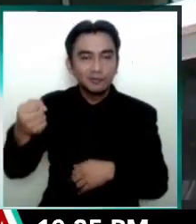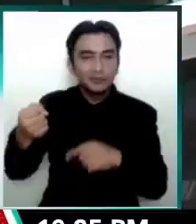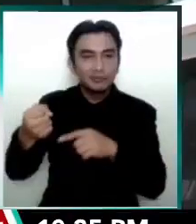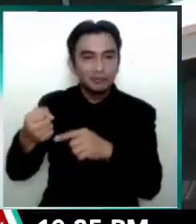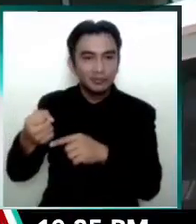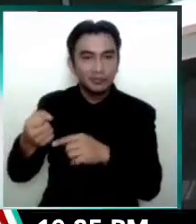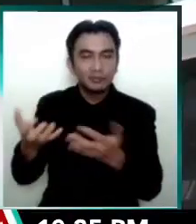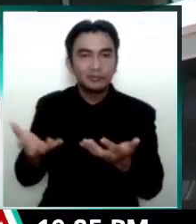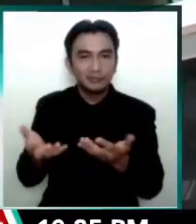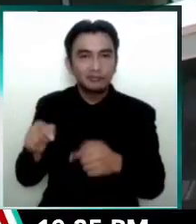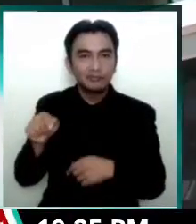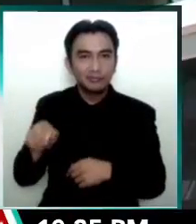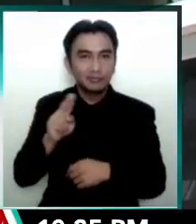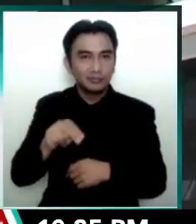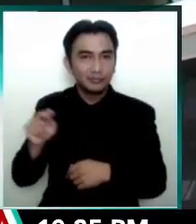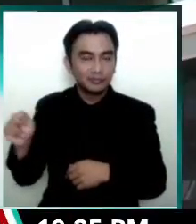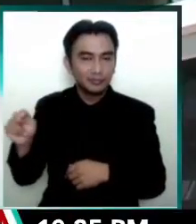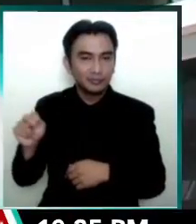4.